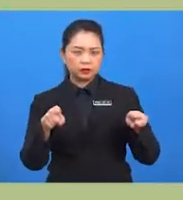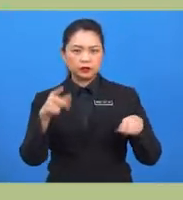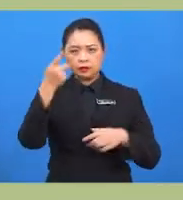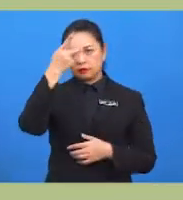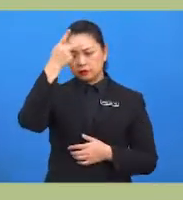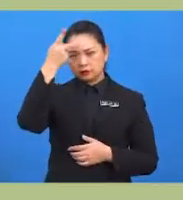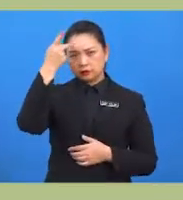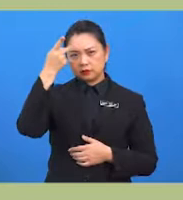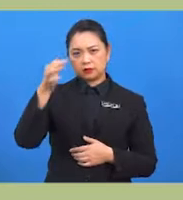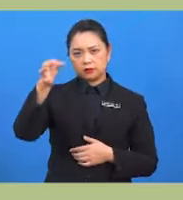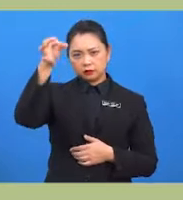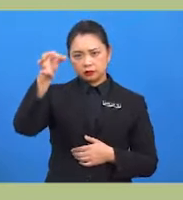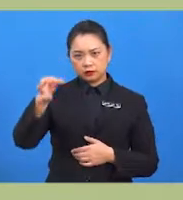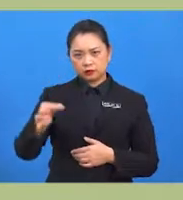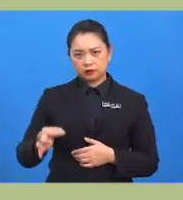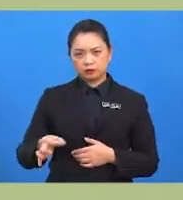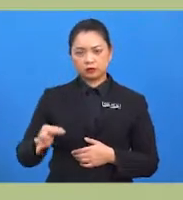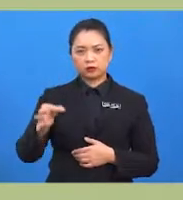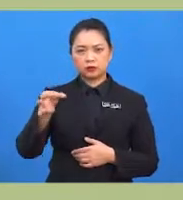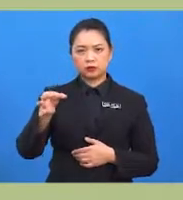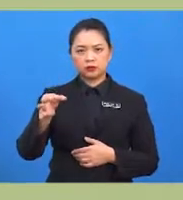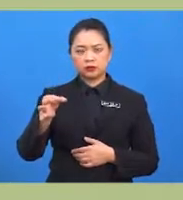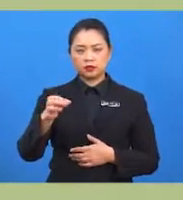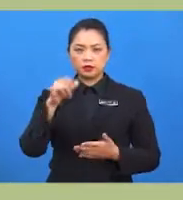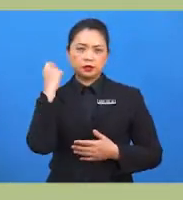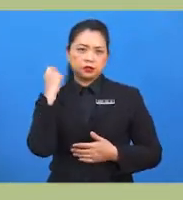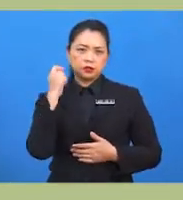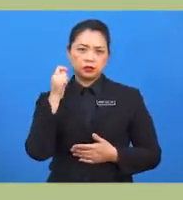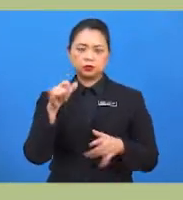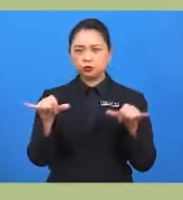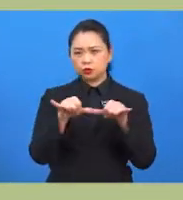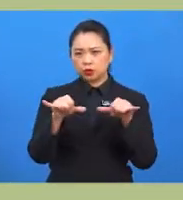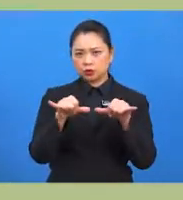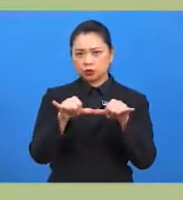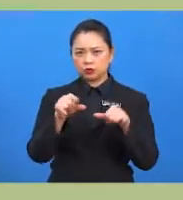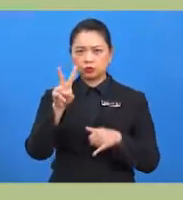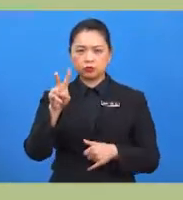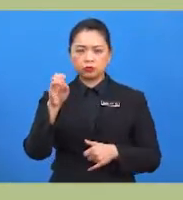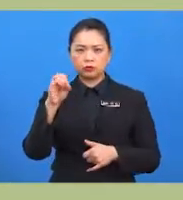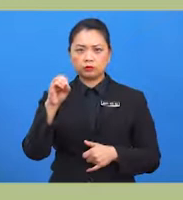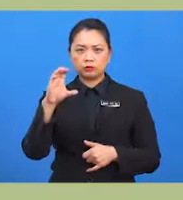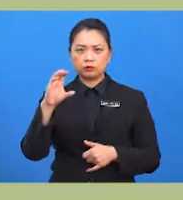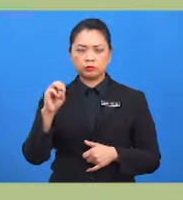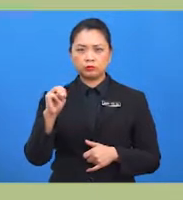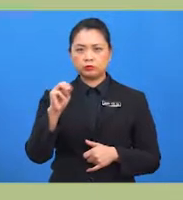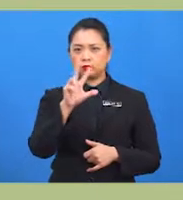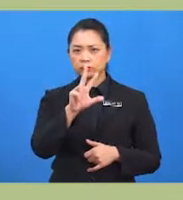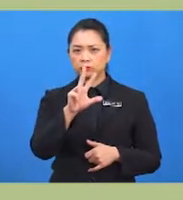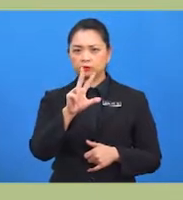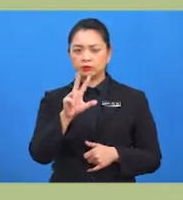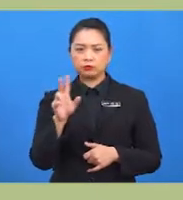glalang volumetrik yang kita gunakan bersaiz 250 ml bersamaan dengan